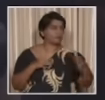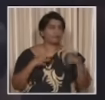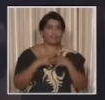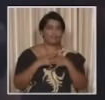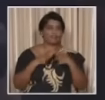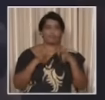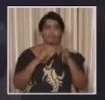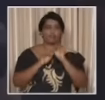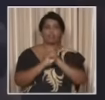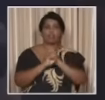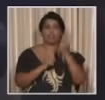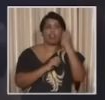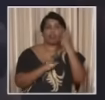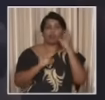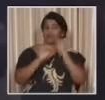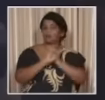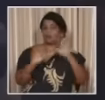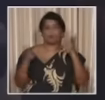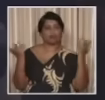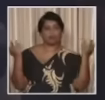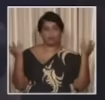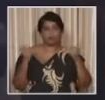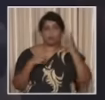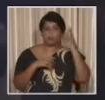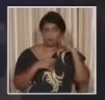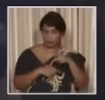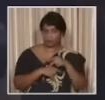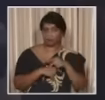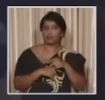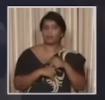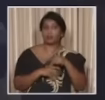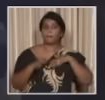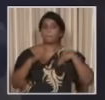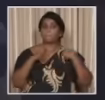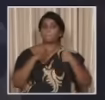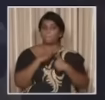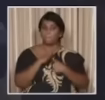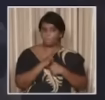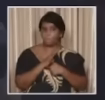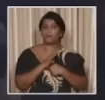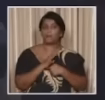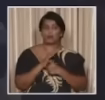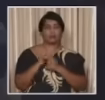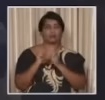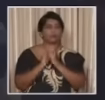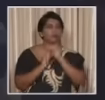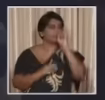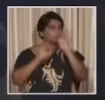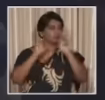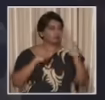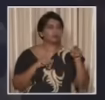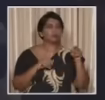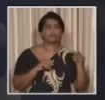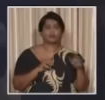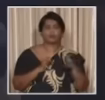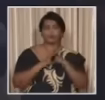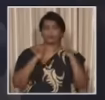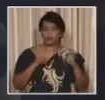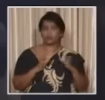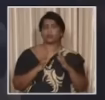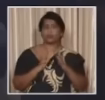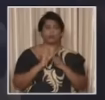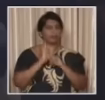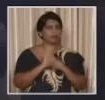ඒ අයගේ ලකුණ ප්‍රසිද්ධ කරලා නැහැ. ඒ නිසාම විදුහල්පතිවරුන් ස්ථානගත කරන කොට ගොඩක්